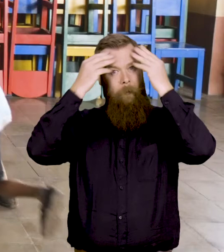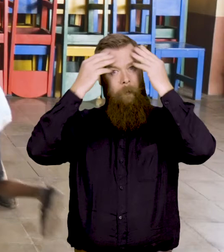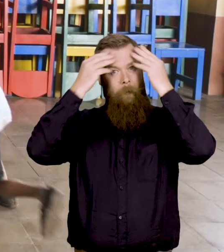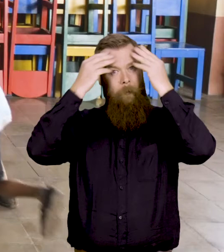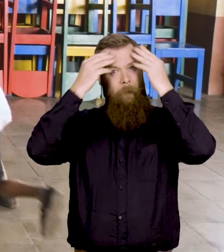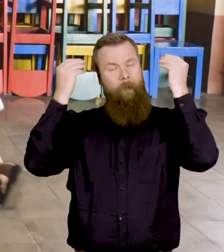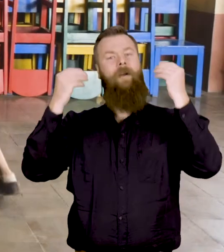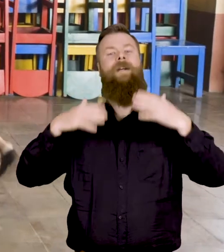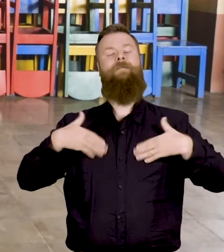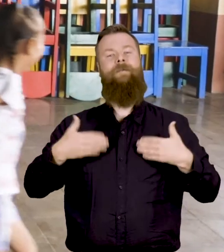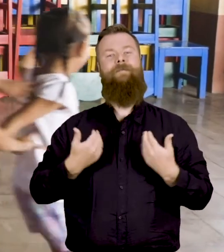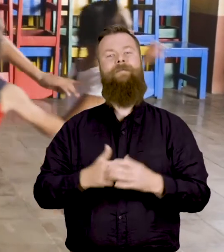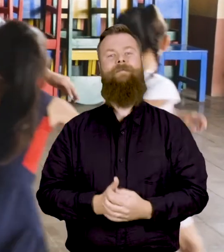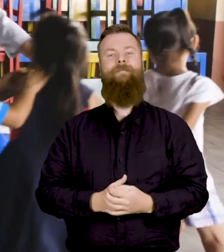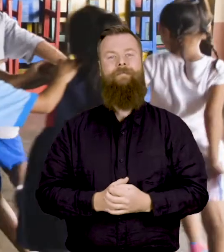devant un bureau.